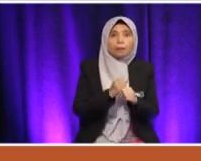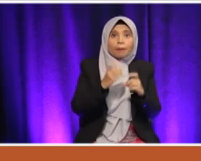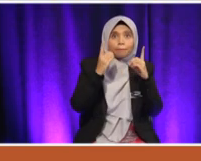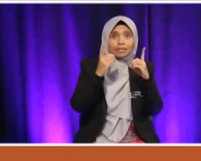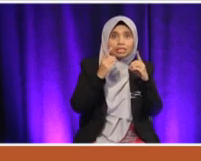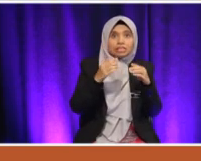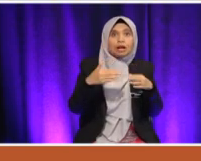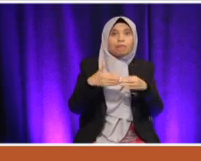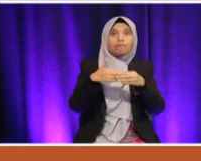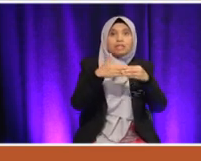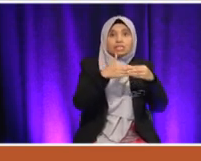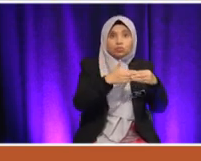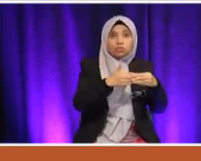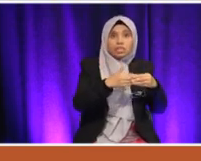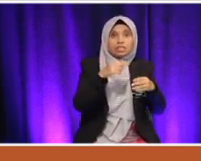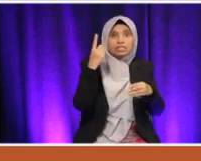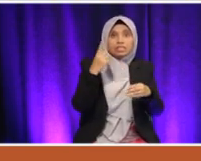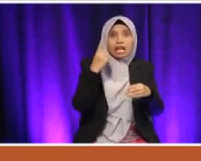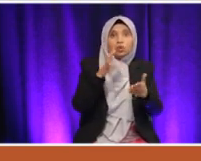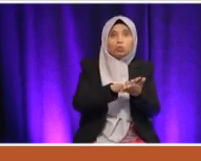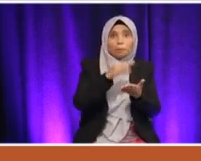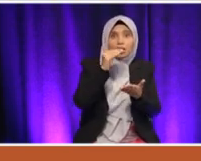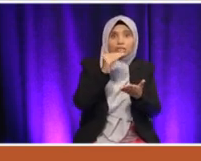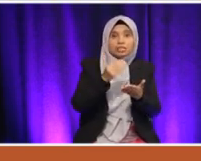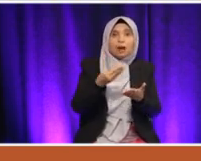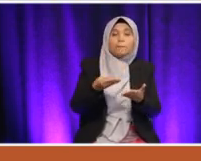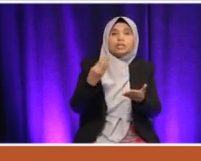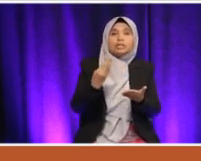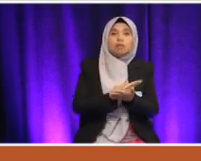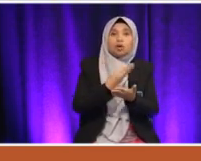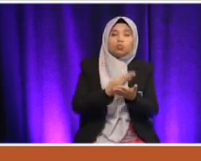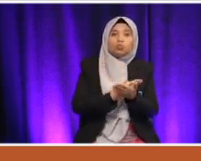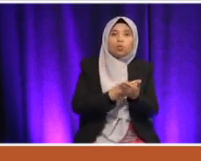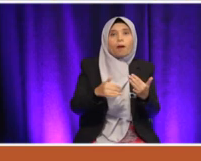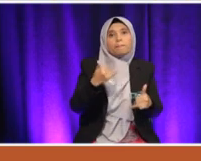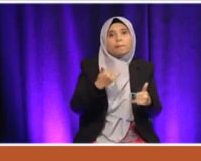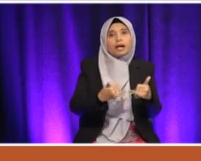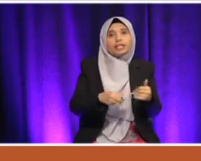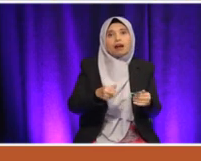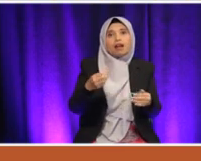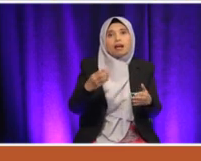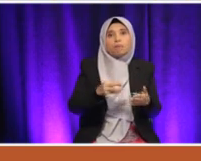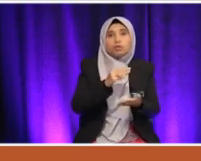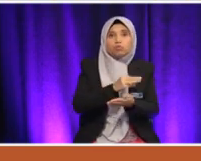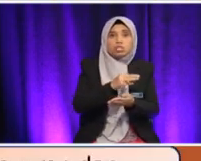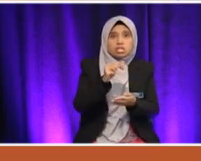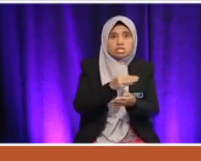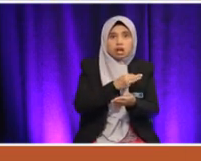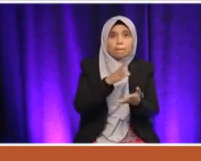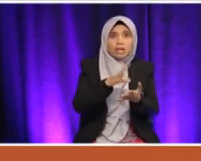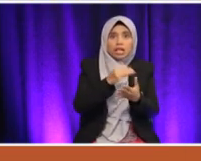buat urusan dan senjata belajar pilkado baru seperti bermain alat musik menari atau belajar bahasa asing